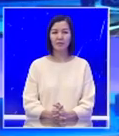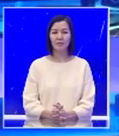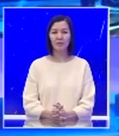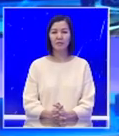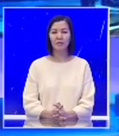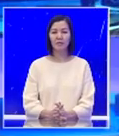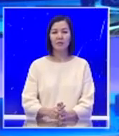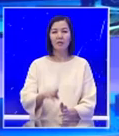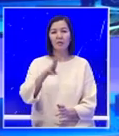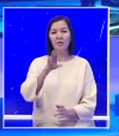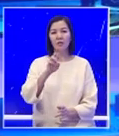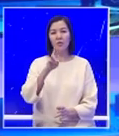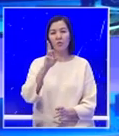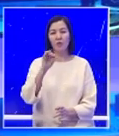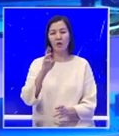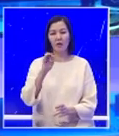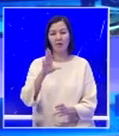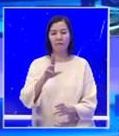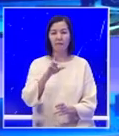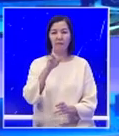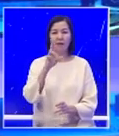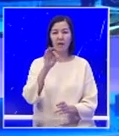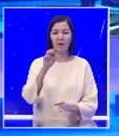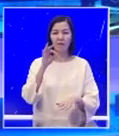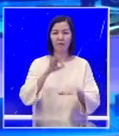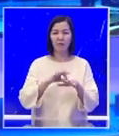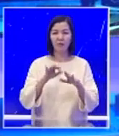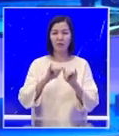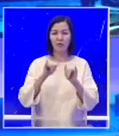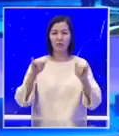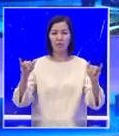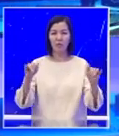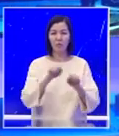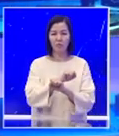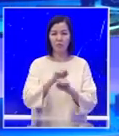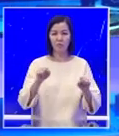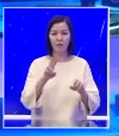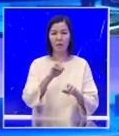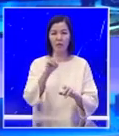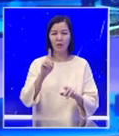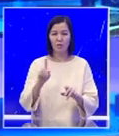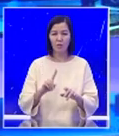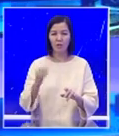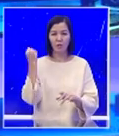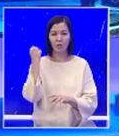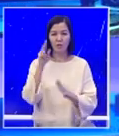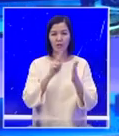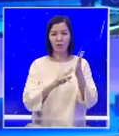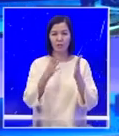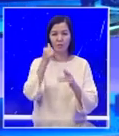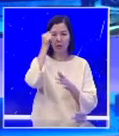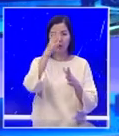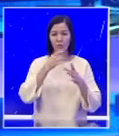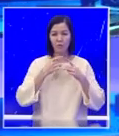Қасым Жомарт Тоқаев коронавирустың таралуына жол бермеу үшін Наурыз мейрамын арналған шаралармен женістің 75 жылдығын